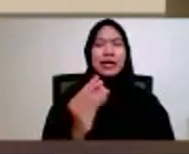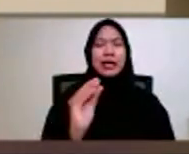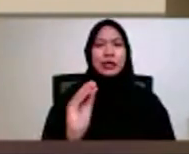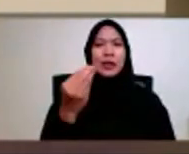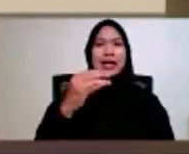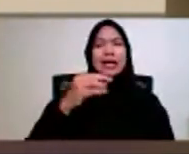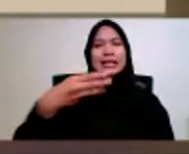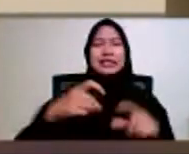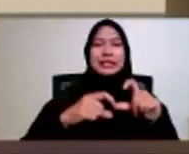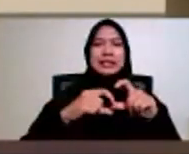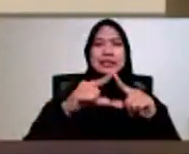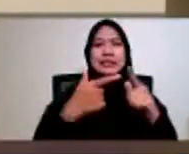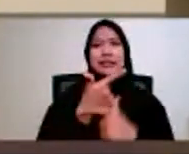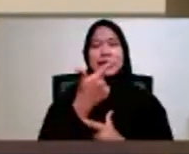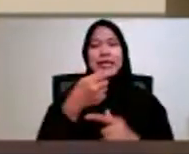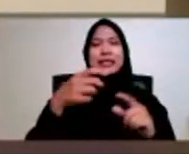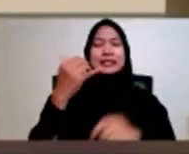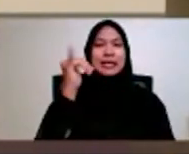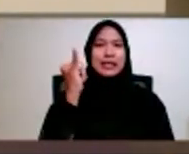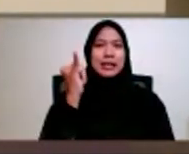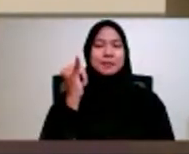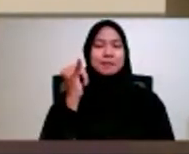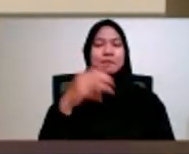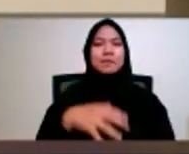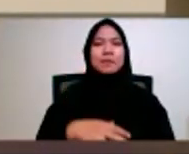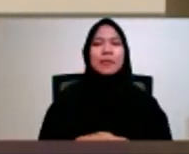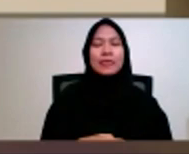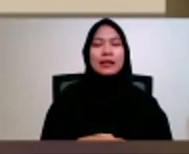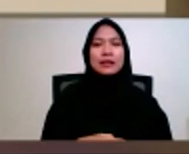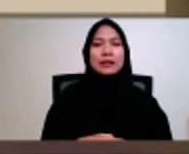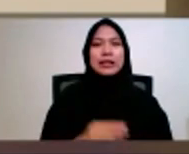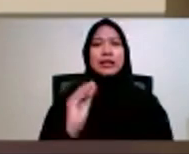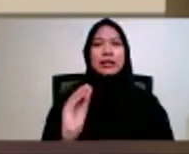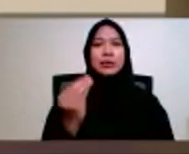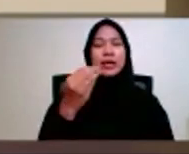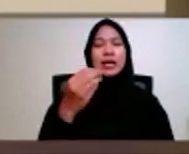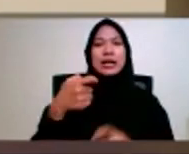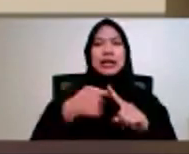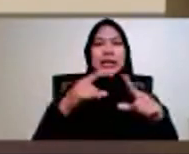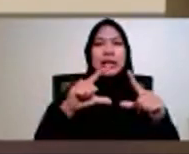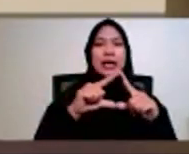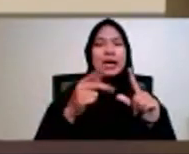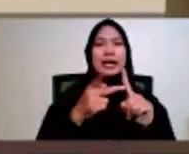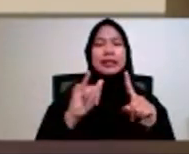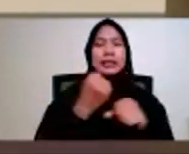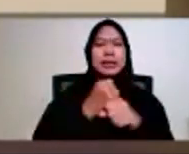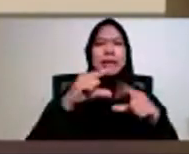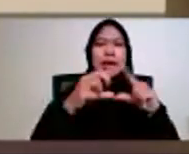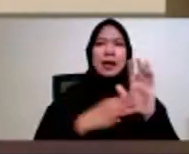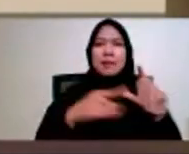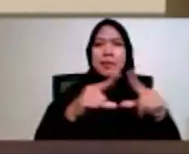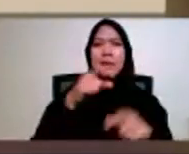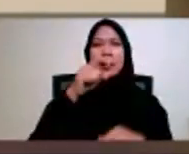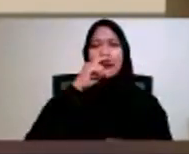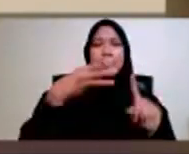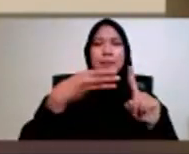Bapak Eko Suwardi MSC PHD Hai ketua kafegama deiye bapak bogart Agus